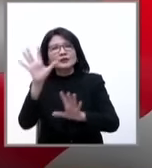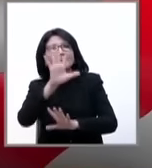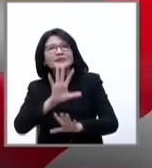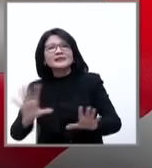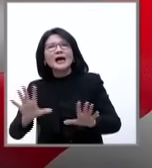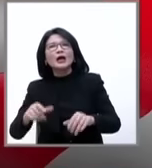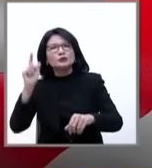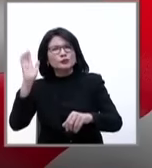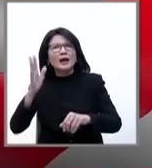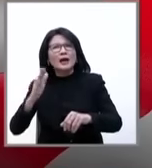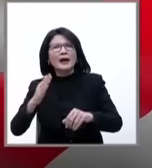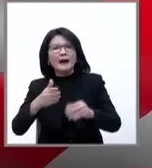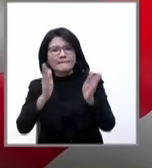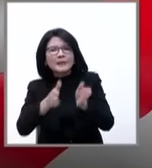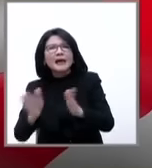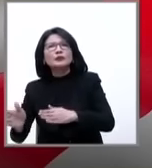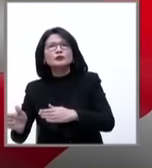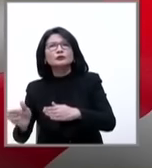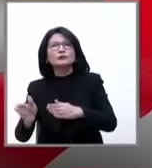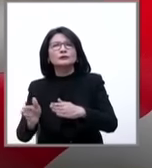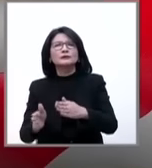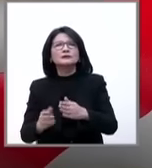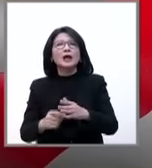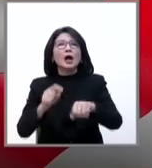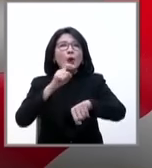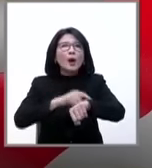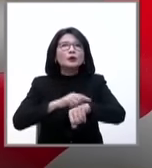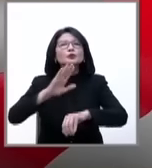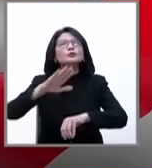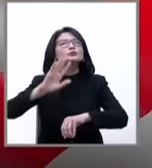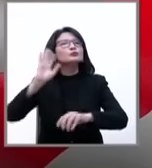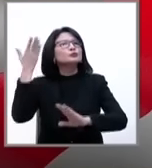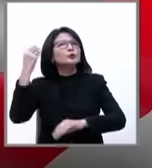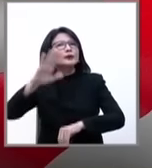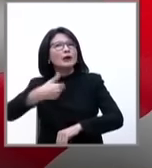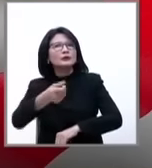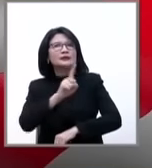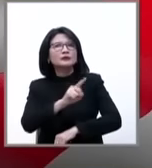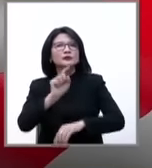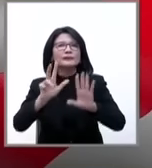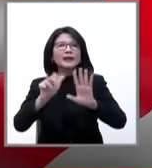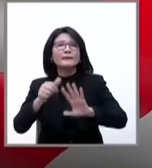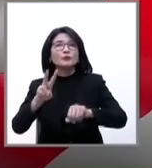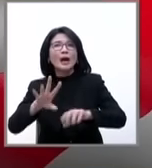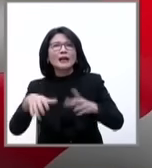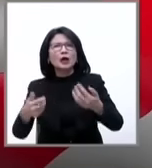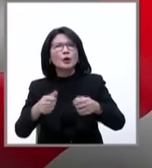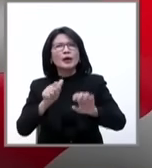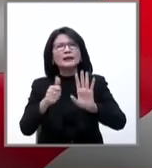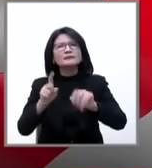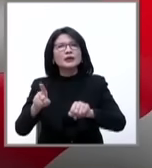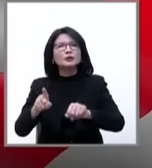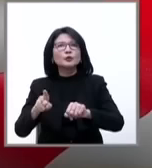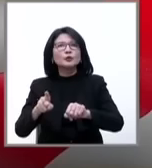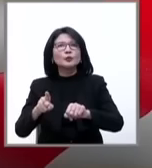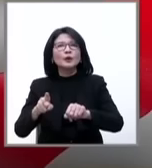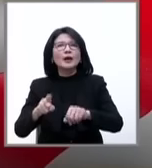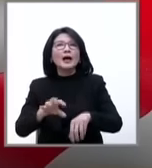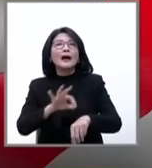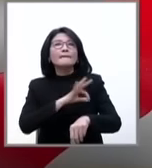kedua, jangan lupa peluru dari debat itu adalah karakter, manner, adab, akhlak. Dan itu